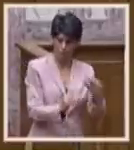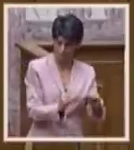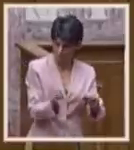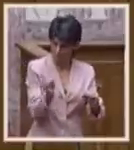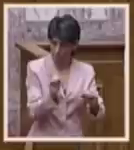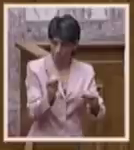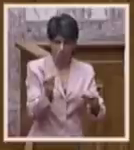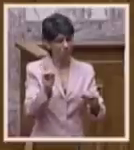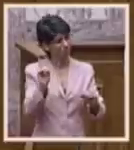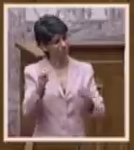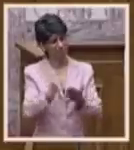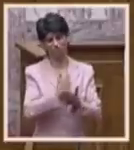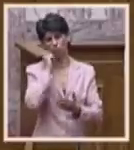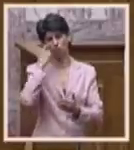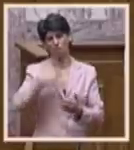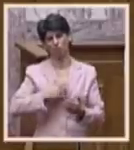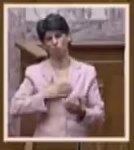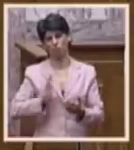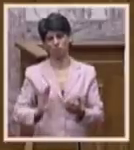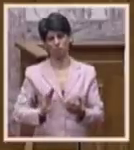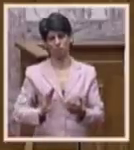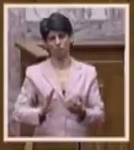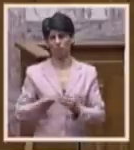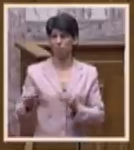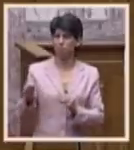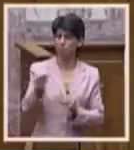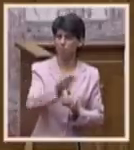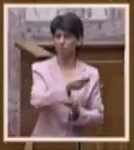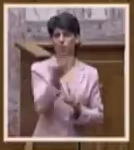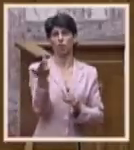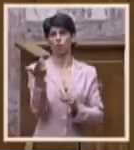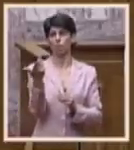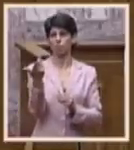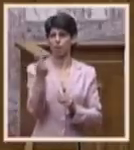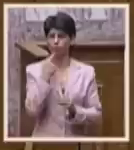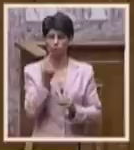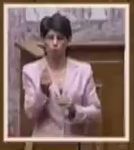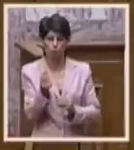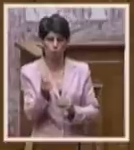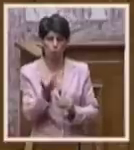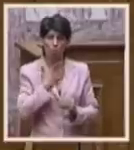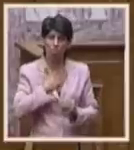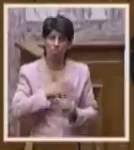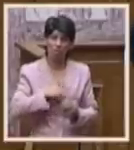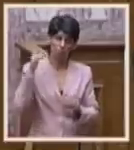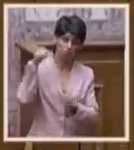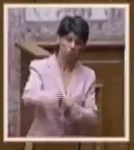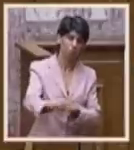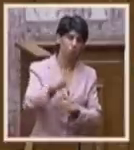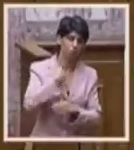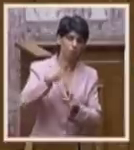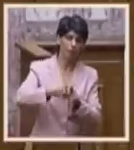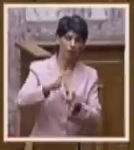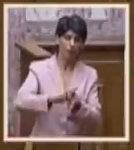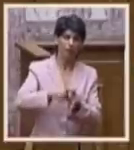Μην αδικούμε λοιπόν εαυτούς. Μην δίνουμε τροφή σε όσους θέλουν την αποτυχία μας, ισοπεδώνοντας τα πάντα και ιδιαίτερα